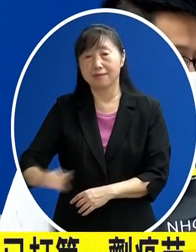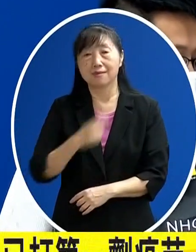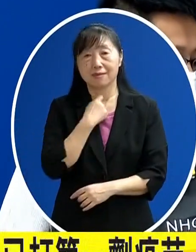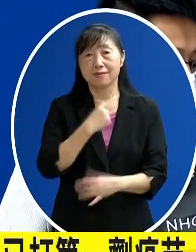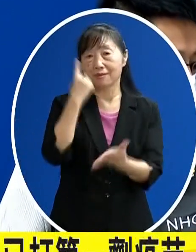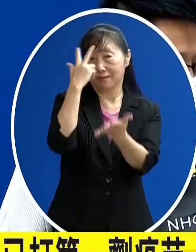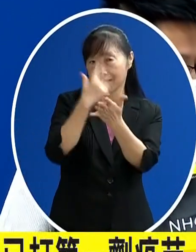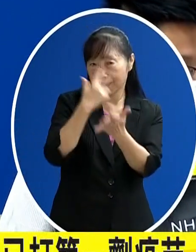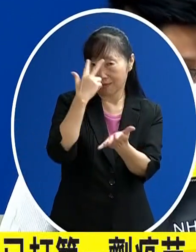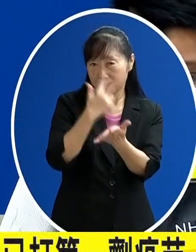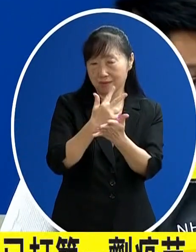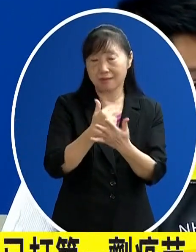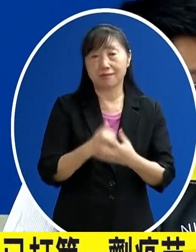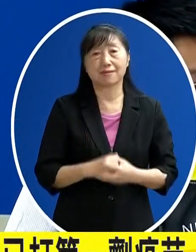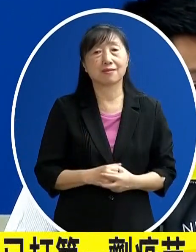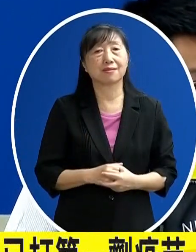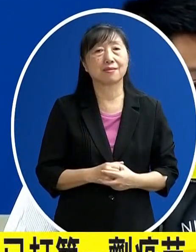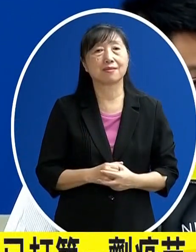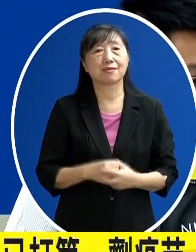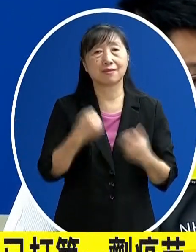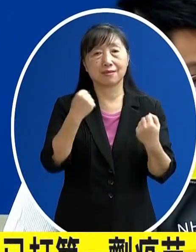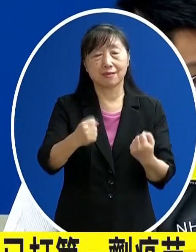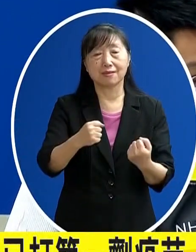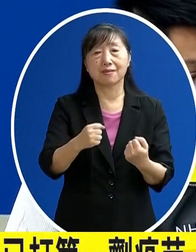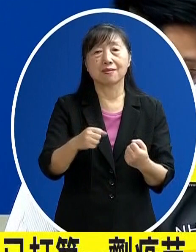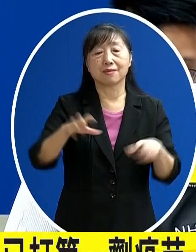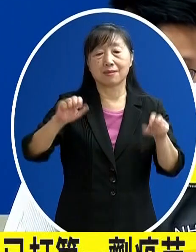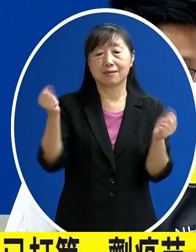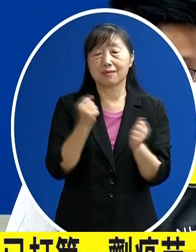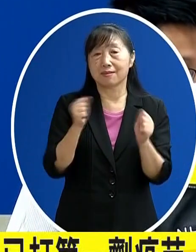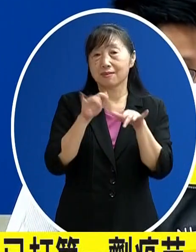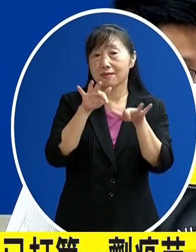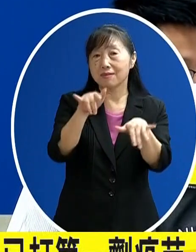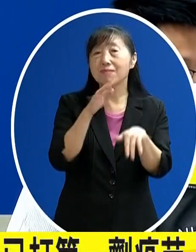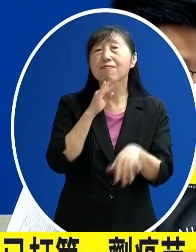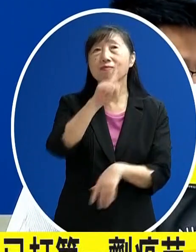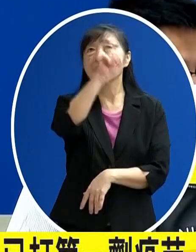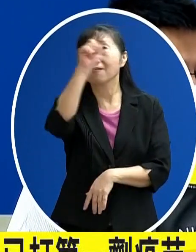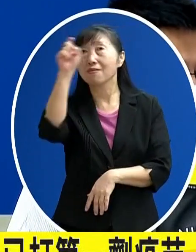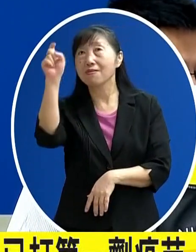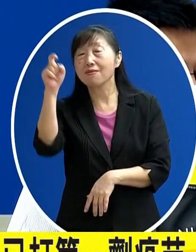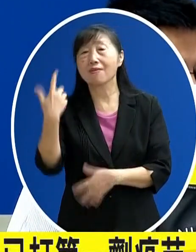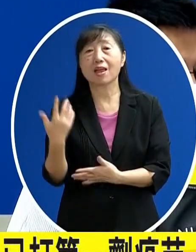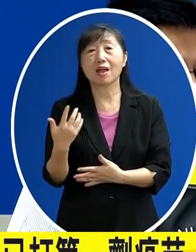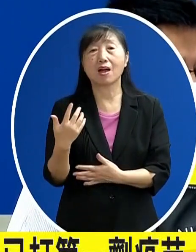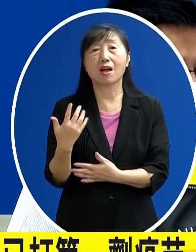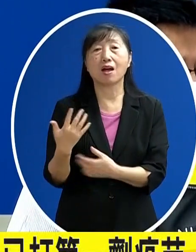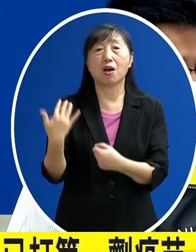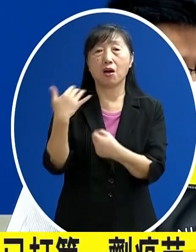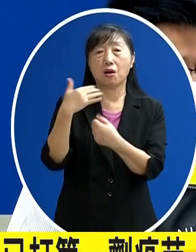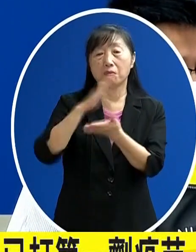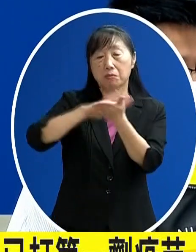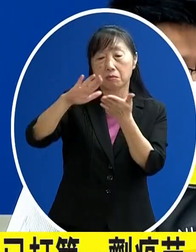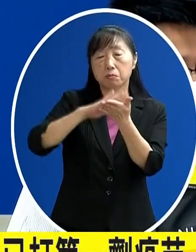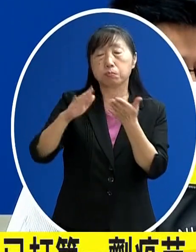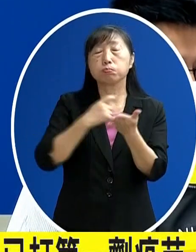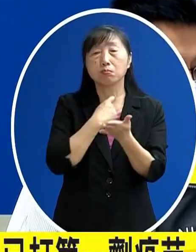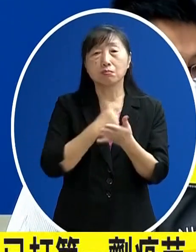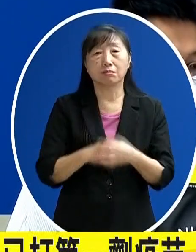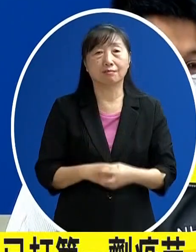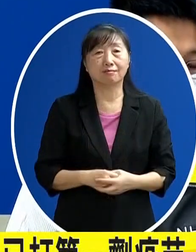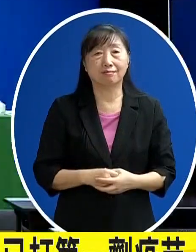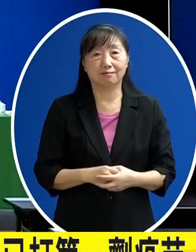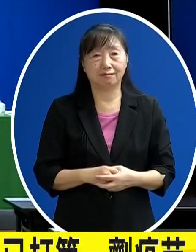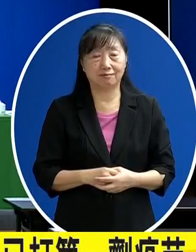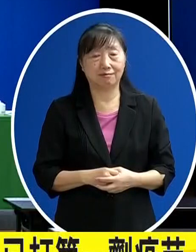一个礼拜、每周的话，在空调机房要喷洒漂白水来进行消毒。以